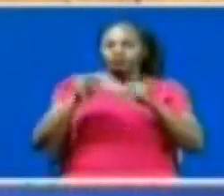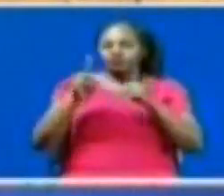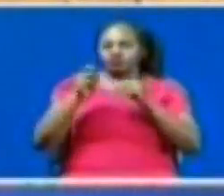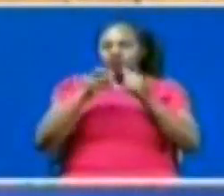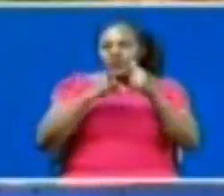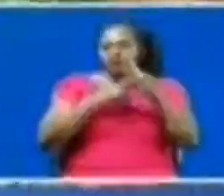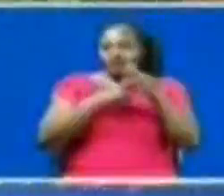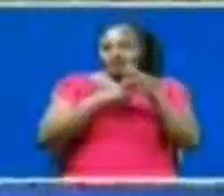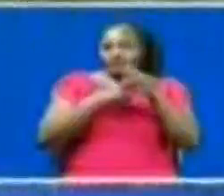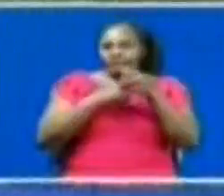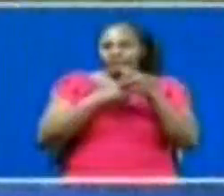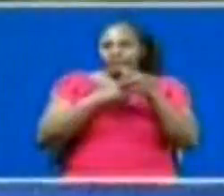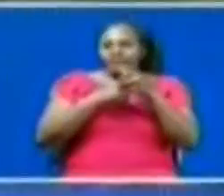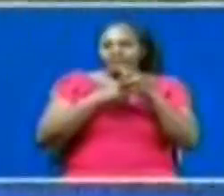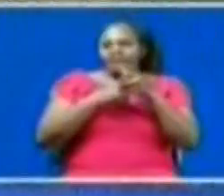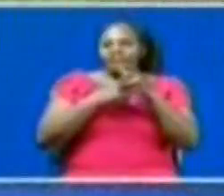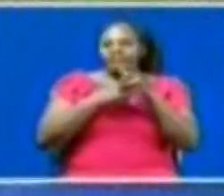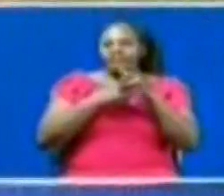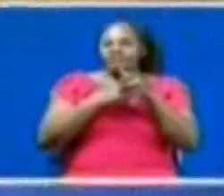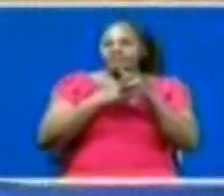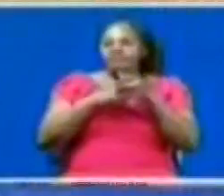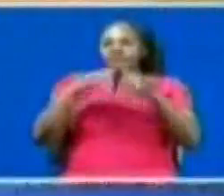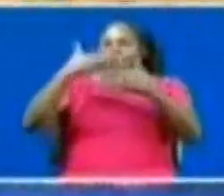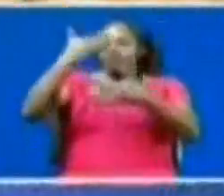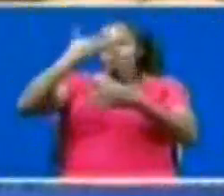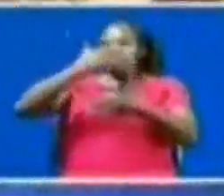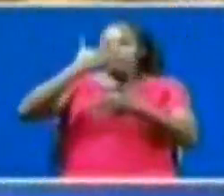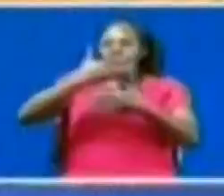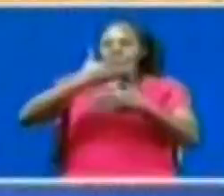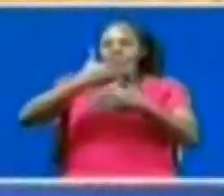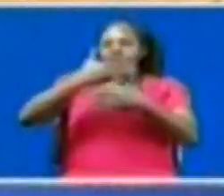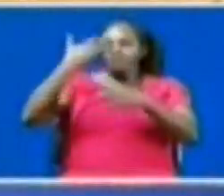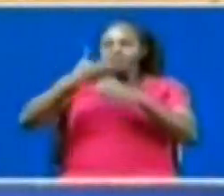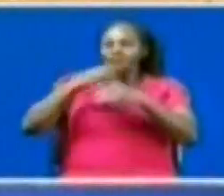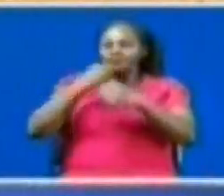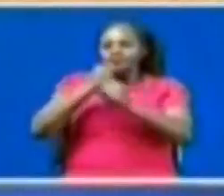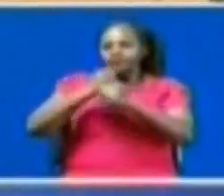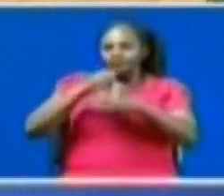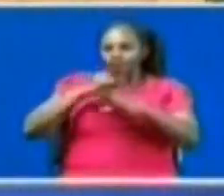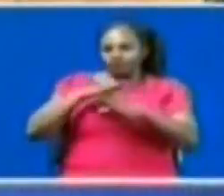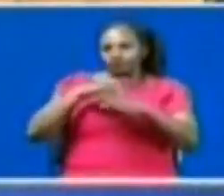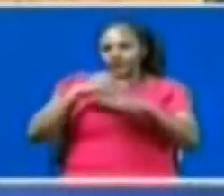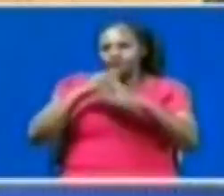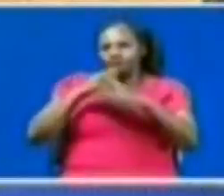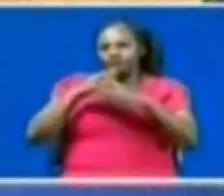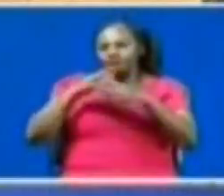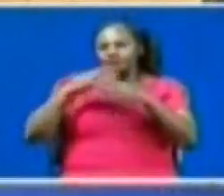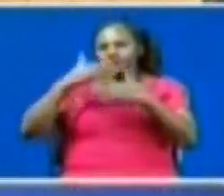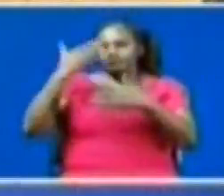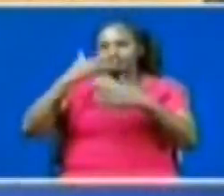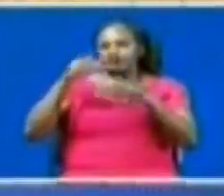mwaka 2007. Kuta za nyumba hizi zenye matofali ya kuokwa na virukia